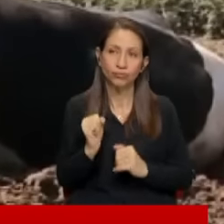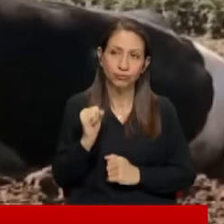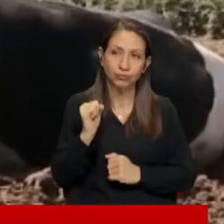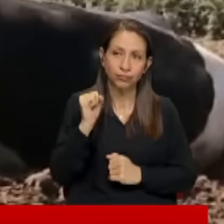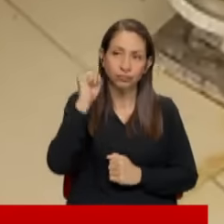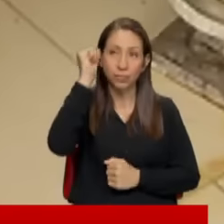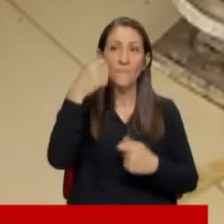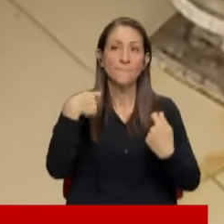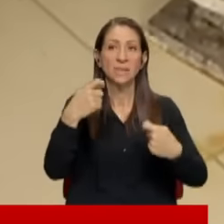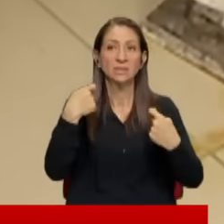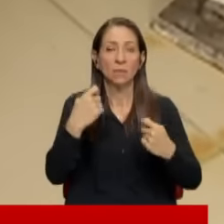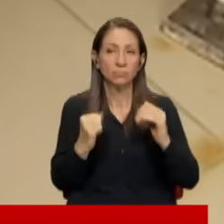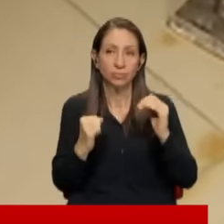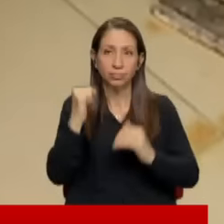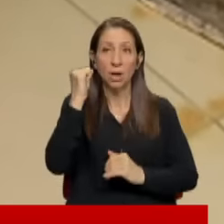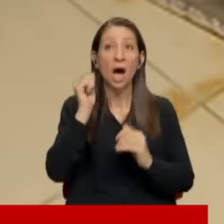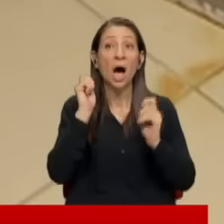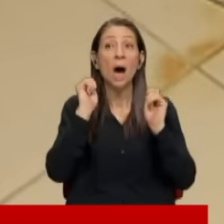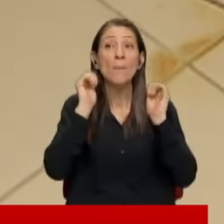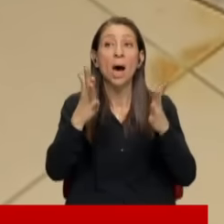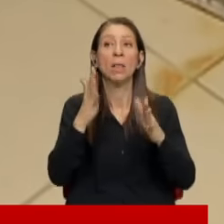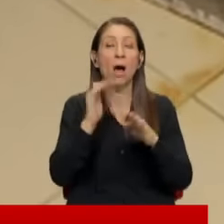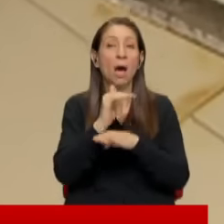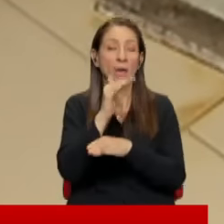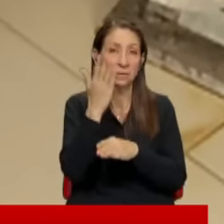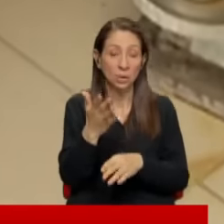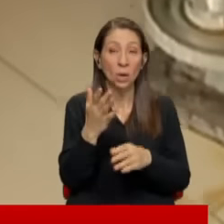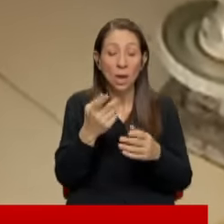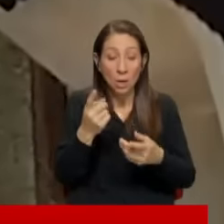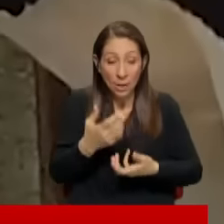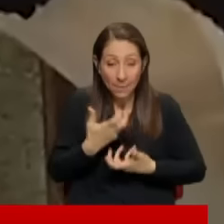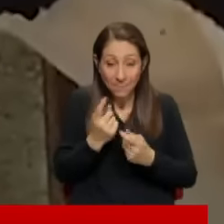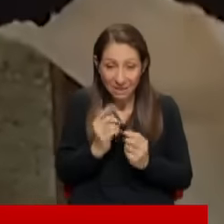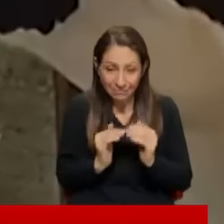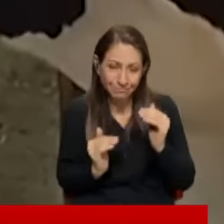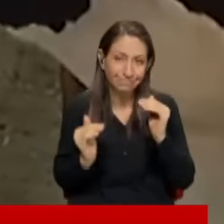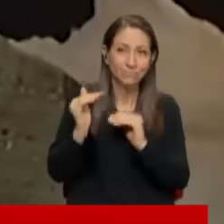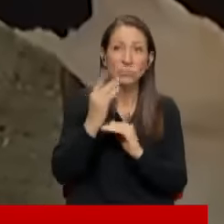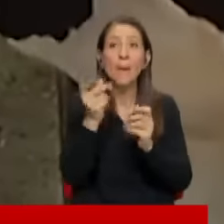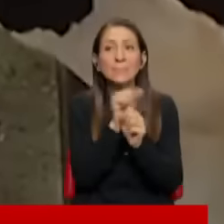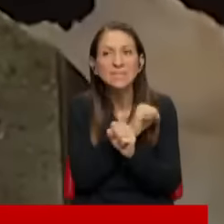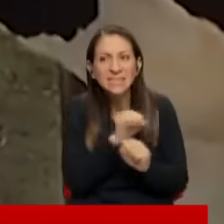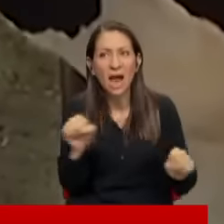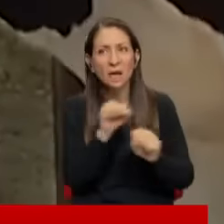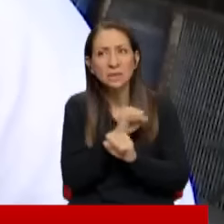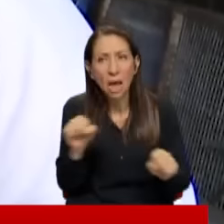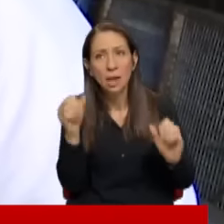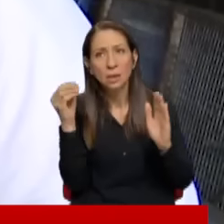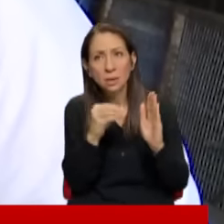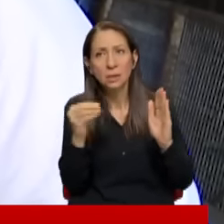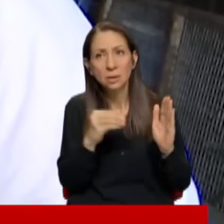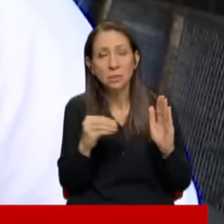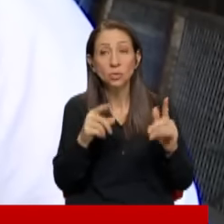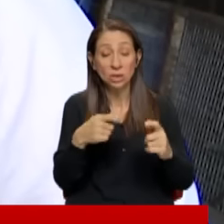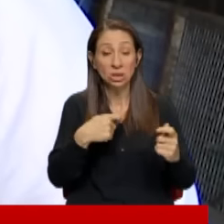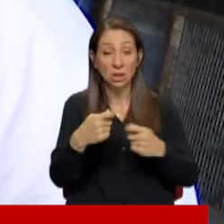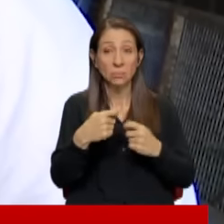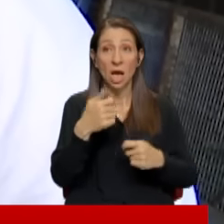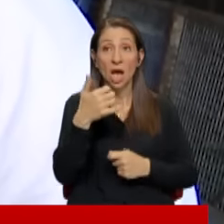tırmanışta. Maliyetler arttı, hayat daha da pahalandı. Üretici bir adım ileri gidemedi, hep zarar işledi hanesine. Şu